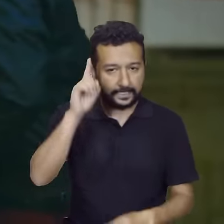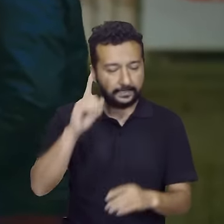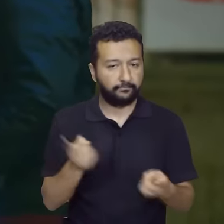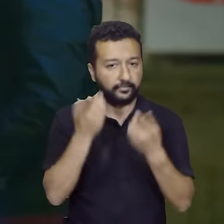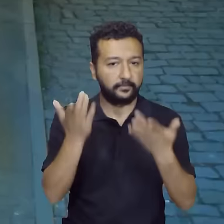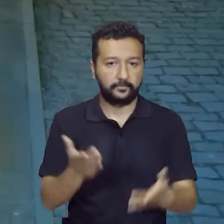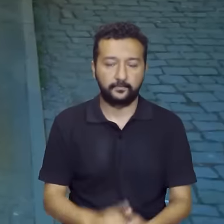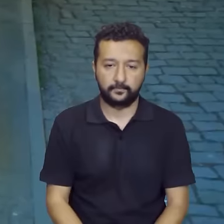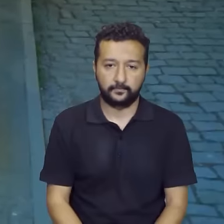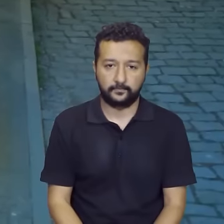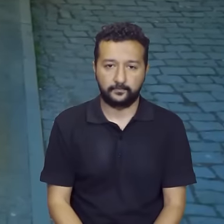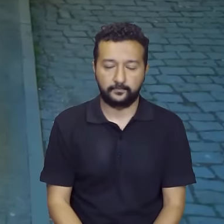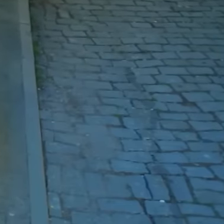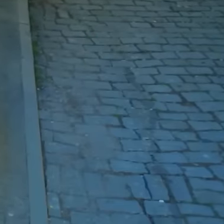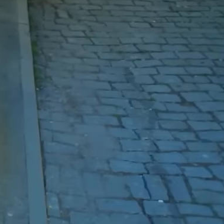Allah.